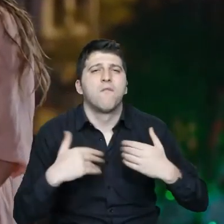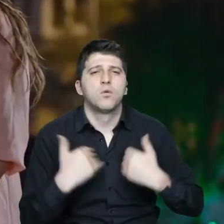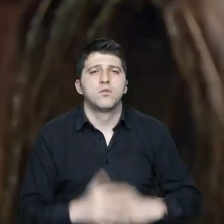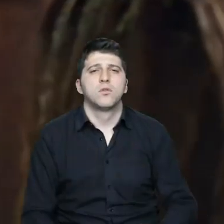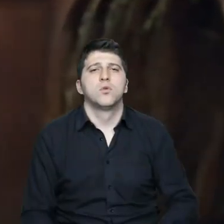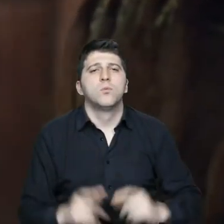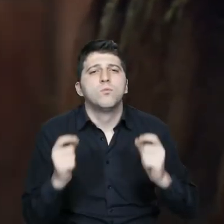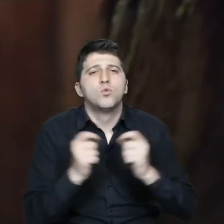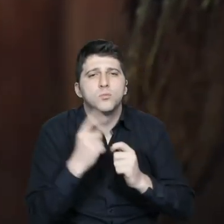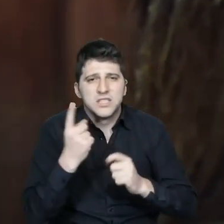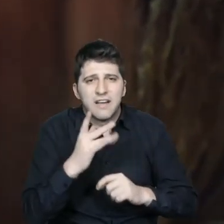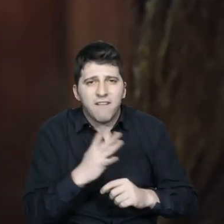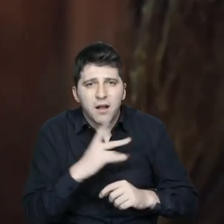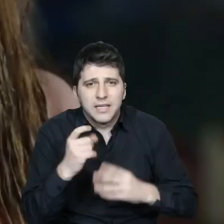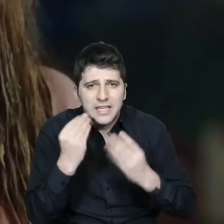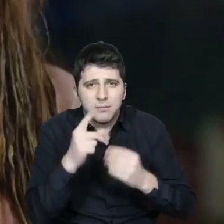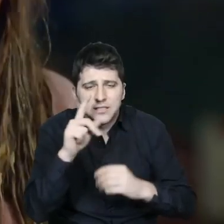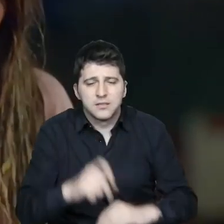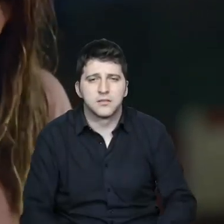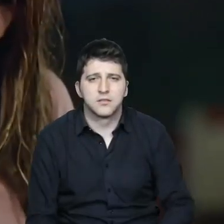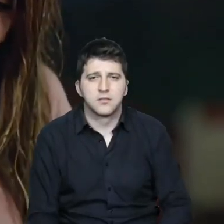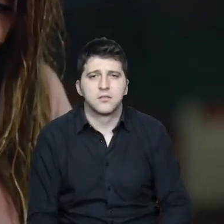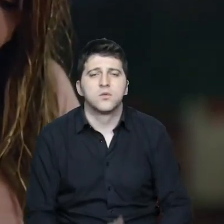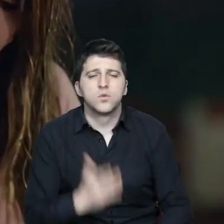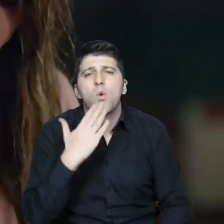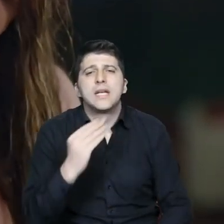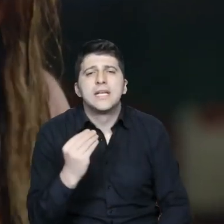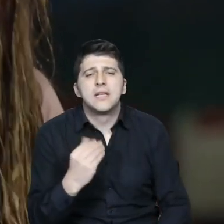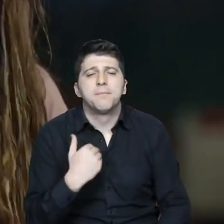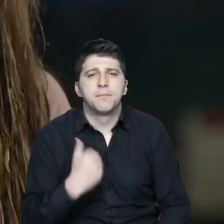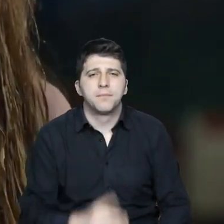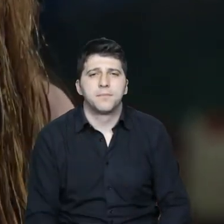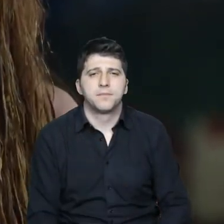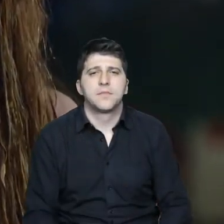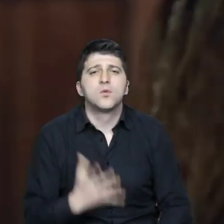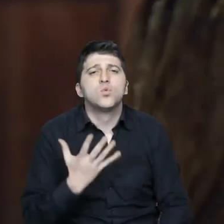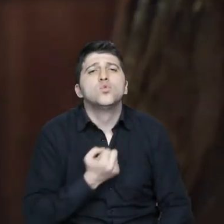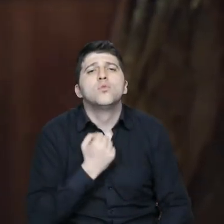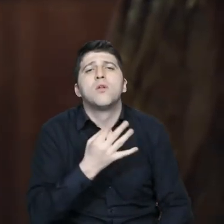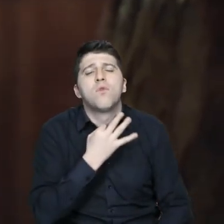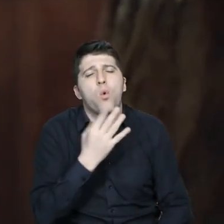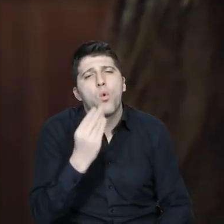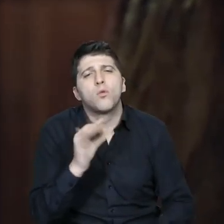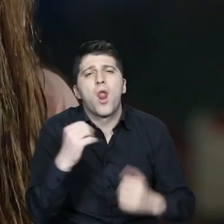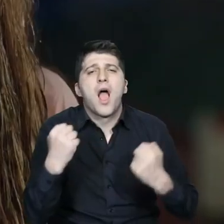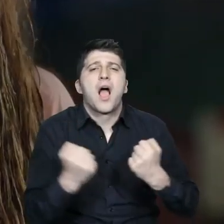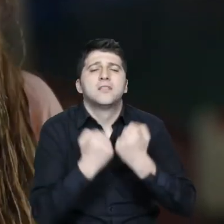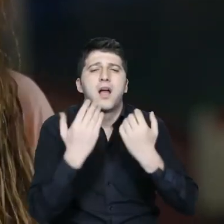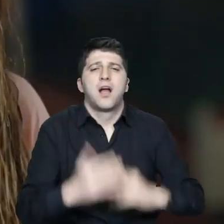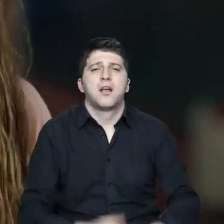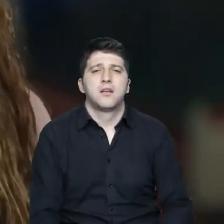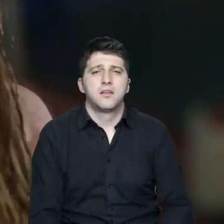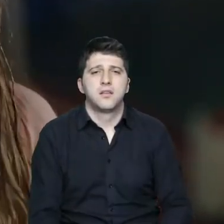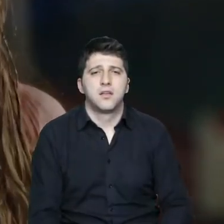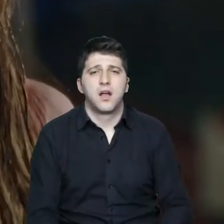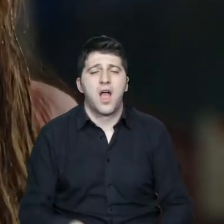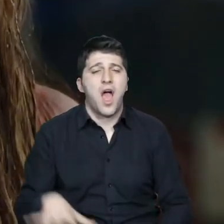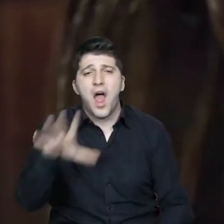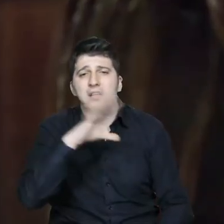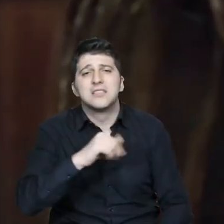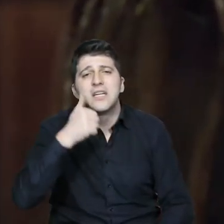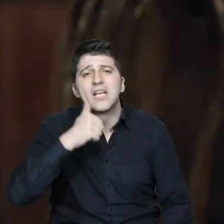Ya Burcu, bir şeyin var mı? İyi misin? Yok, iyiyim. Ya üzülme lütfen. Olur böyle kazalar. Ama herkese